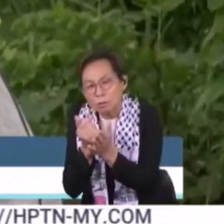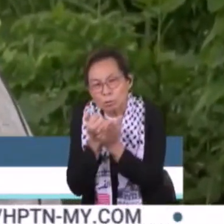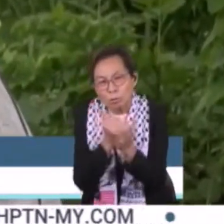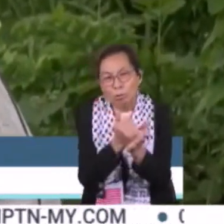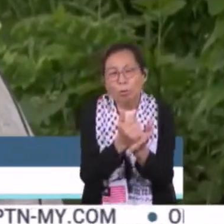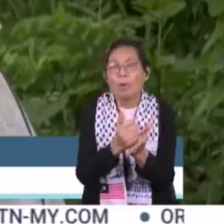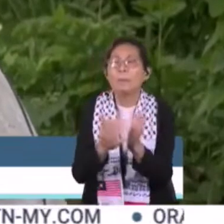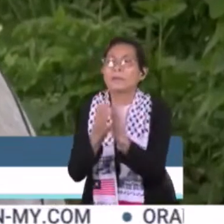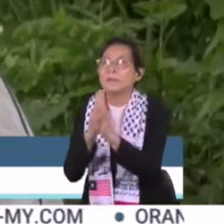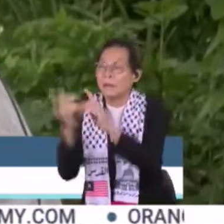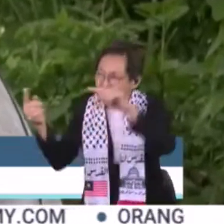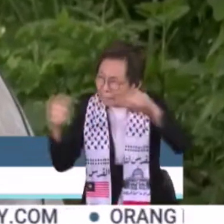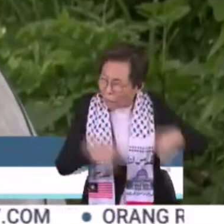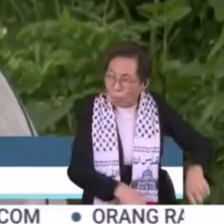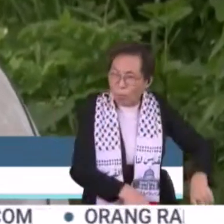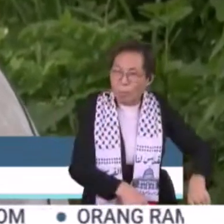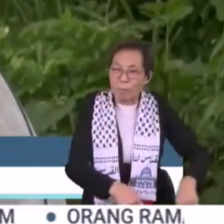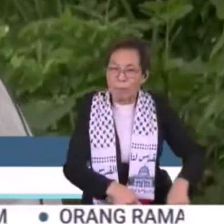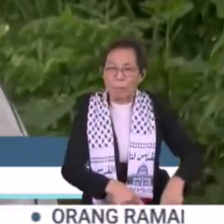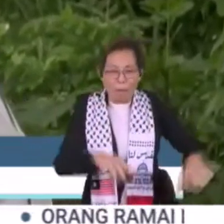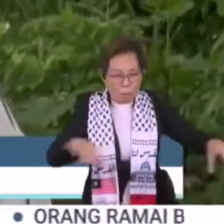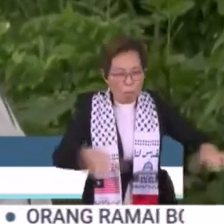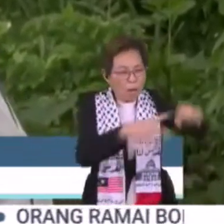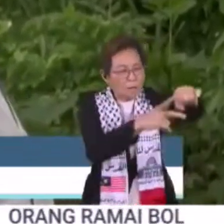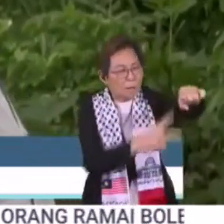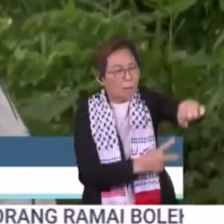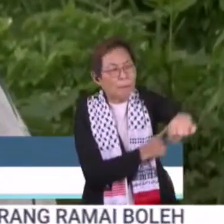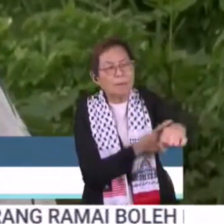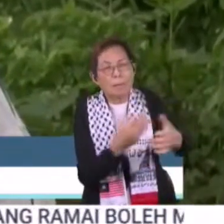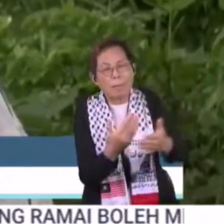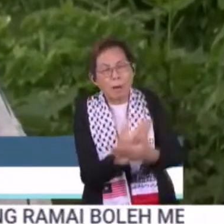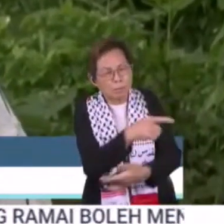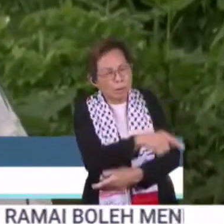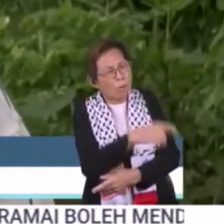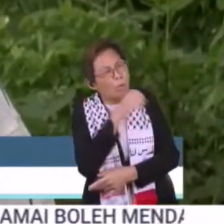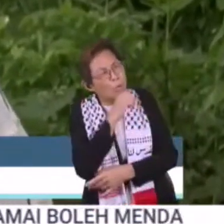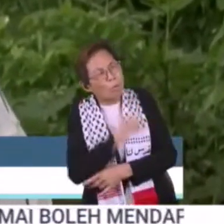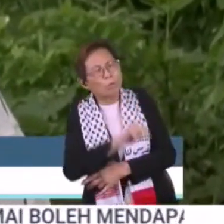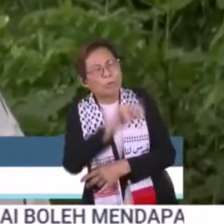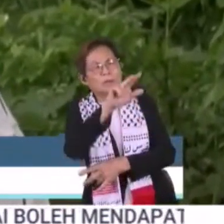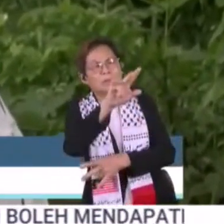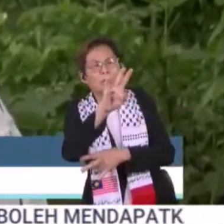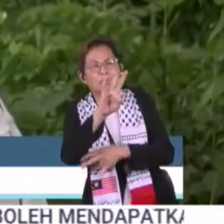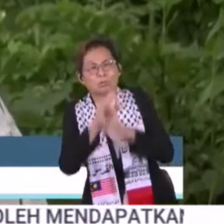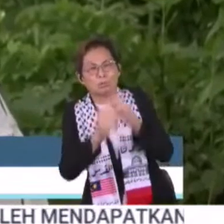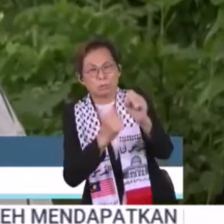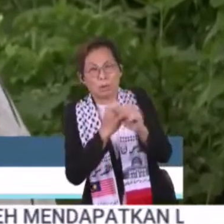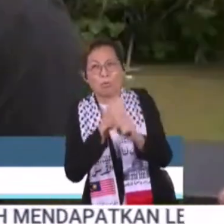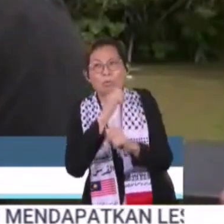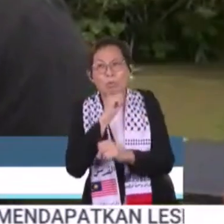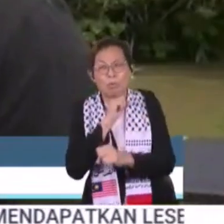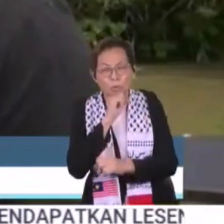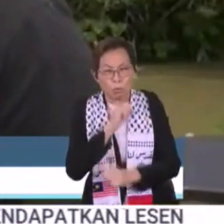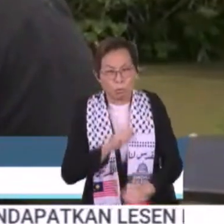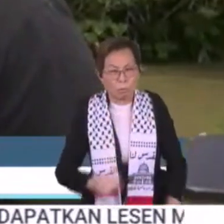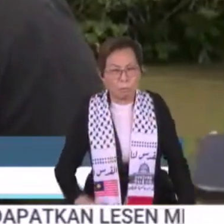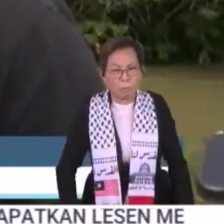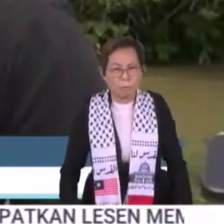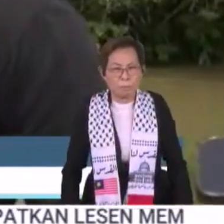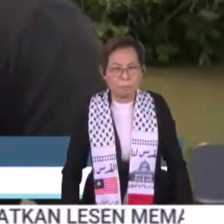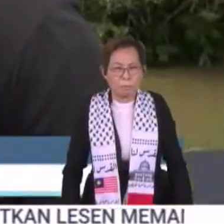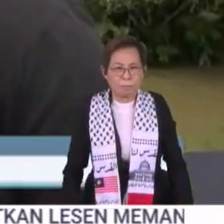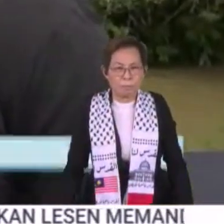bawah Turun ke bawah angkat jambatan baru sebab jambatan ni umurnya 37 tahun dah